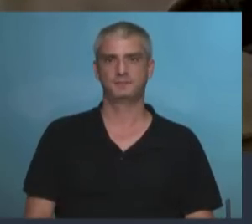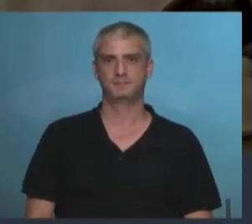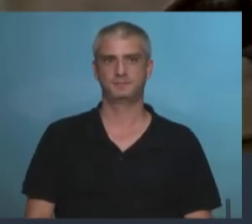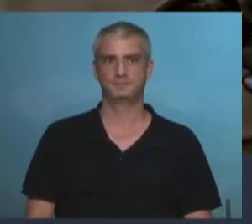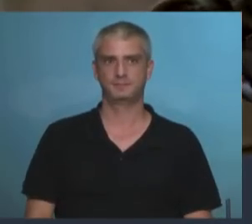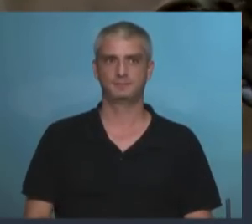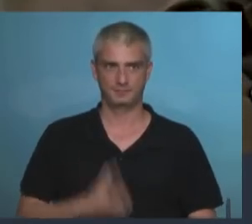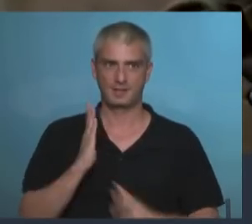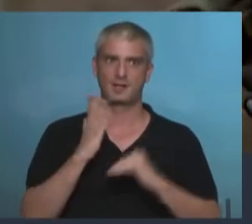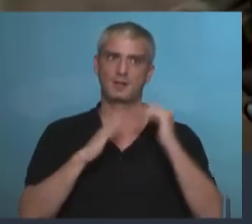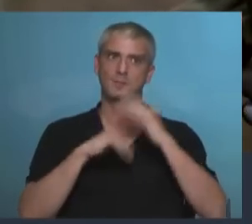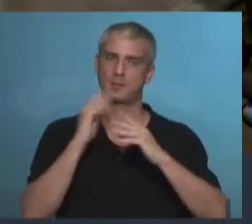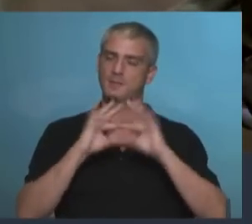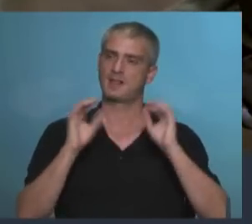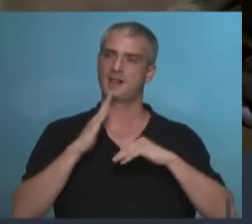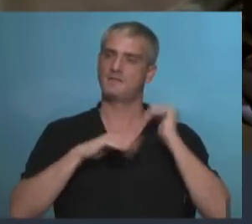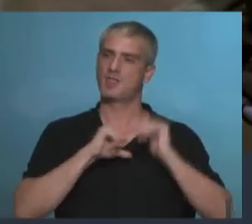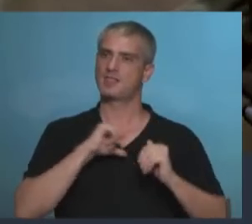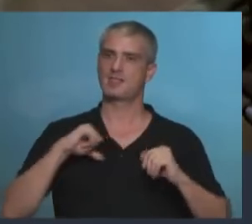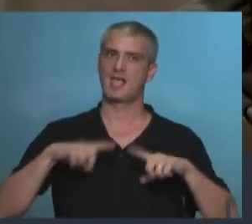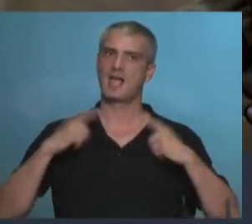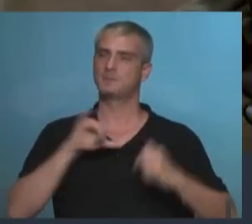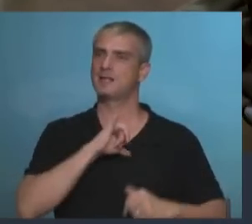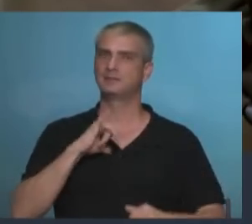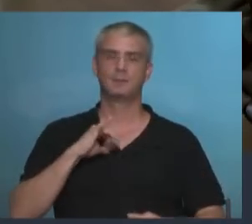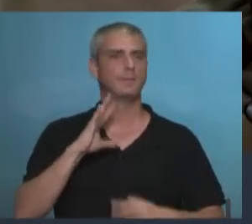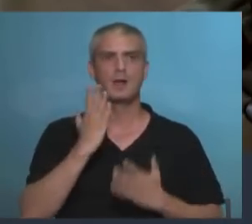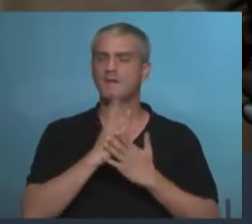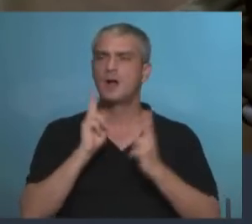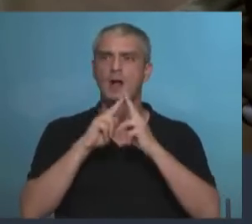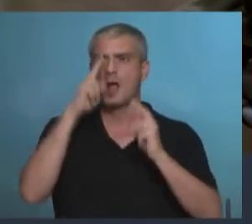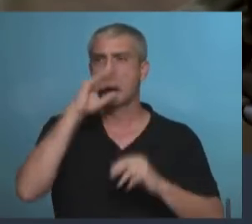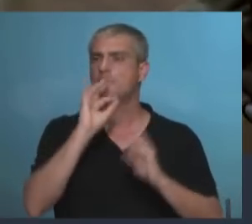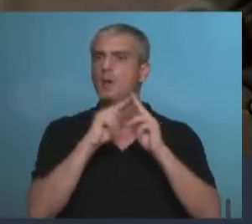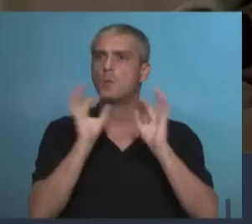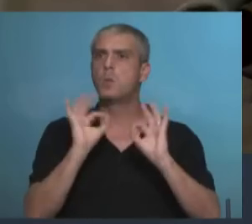אני בונה את ה... מתחיל לבנות את החיים, העצמאים. כמה זמן הוא פגשת את אבא?